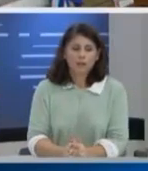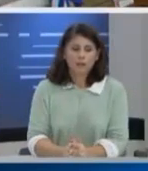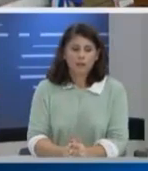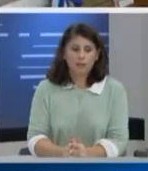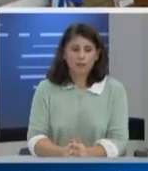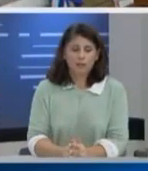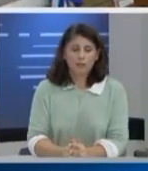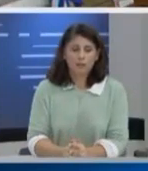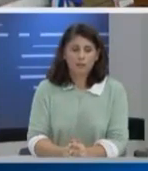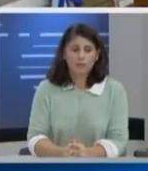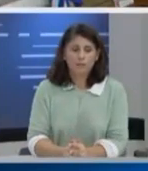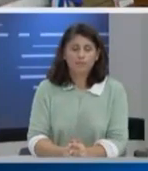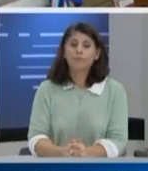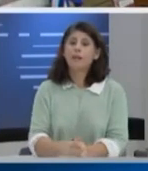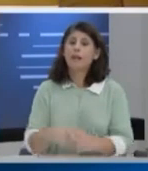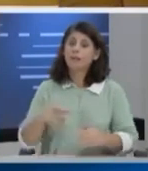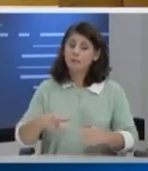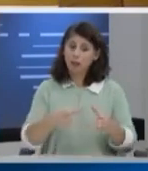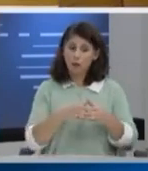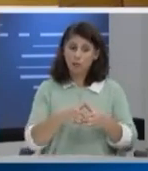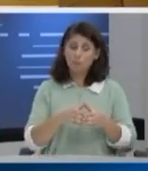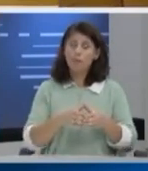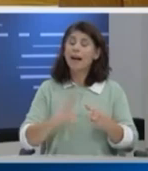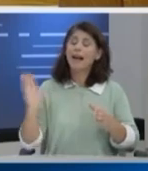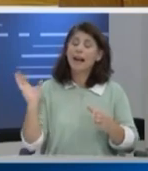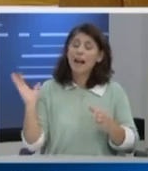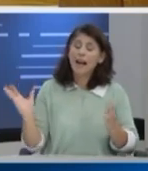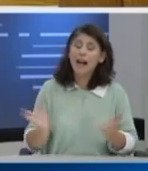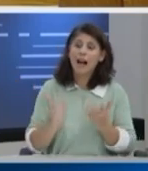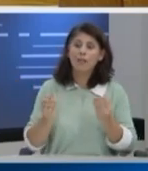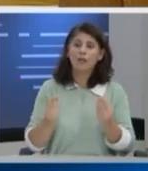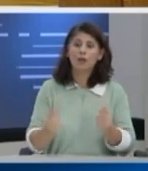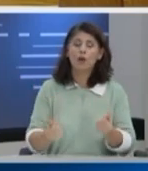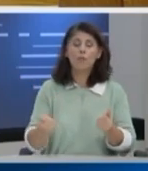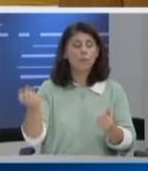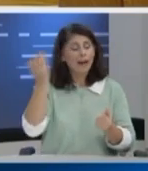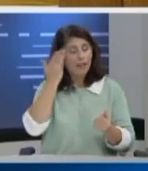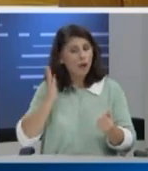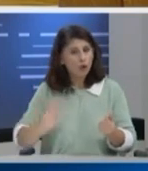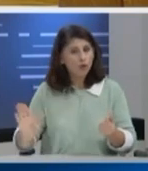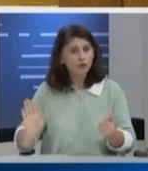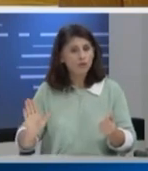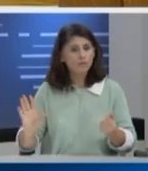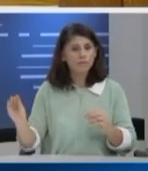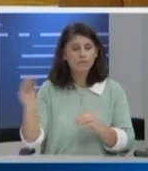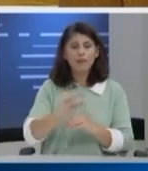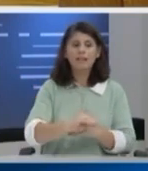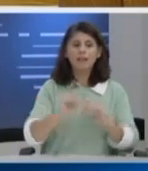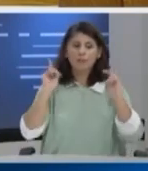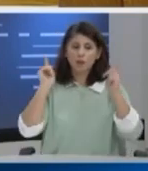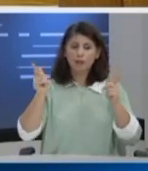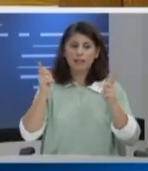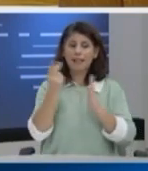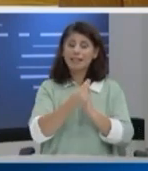Σε μια παράταξη που με κάθε τρόπο και με οποιοδήποτε κόστος τοποθετεί τη δημοκρατία και τις